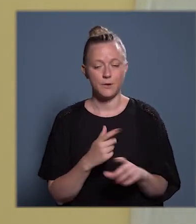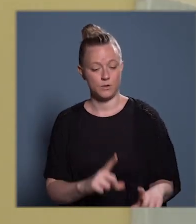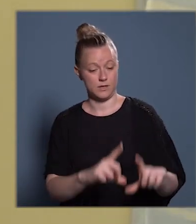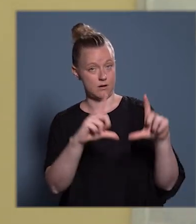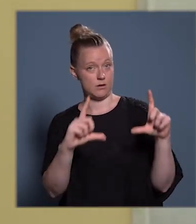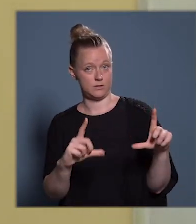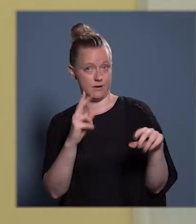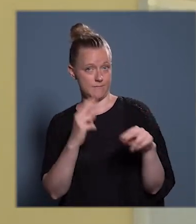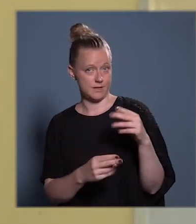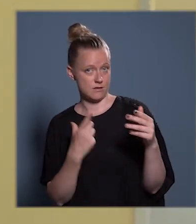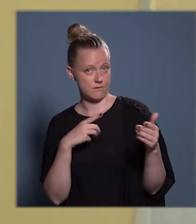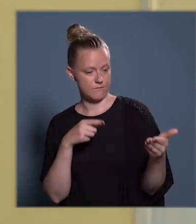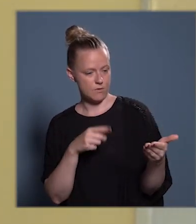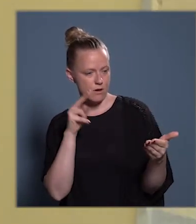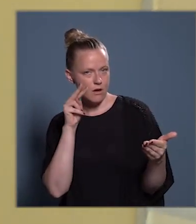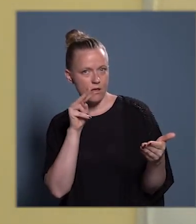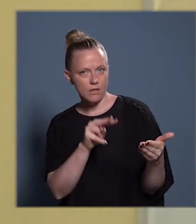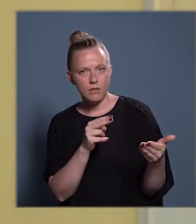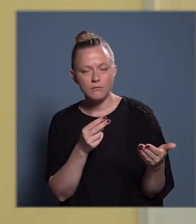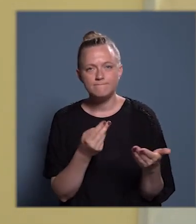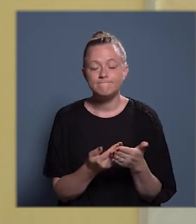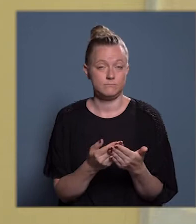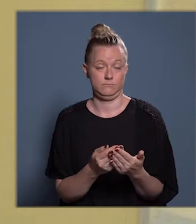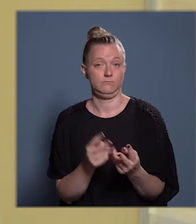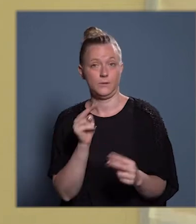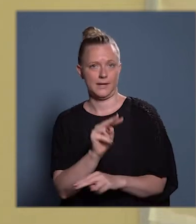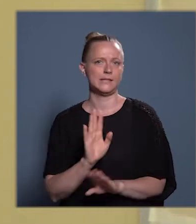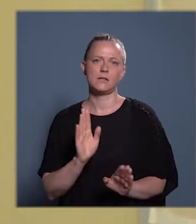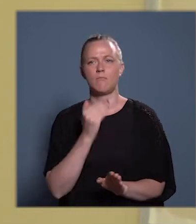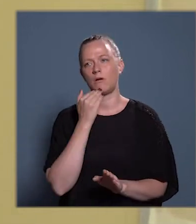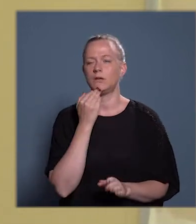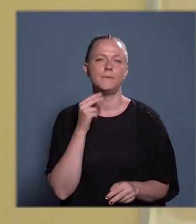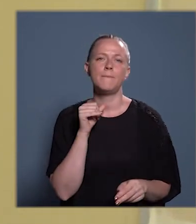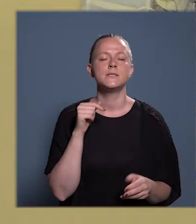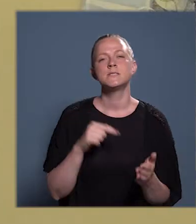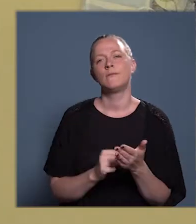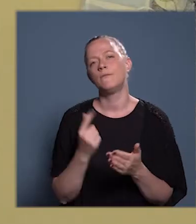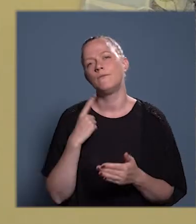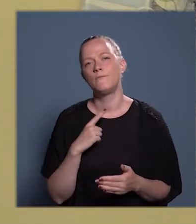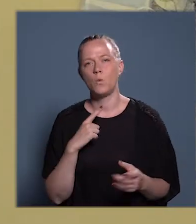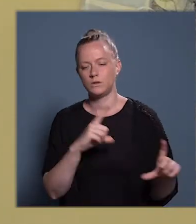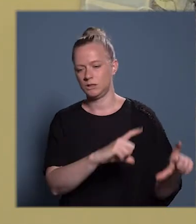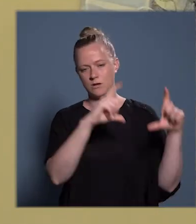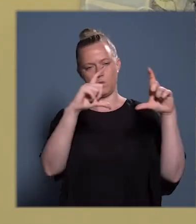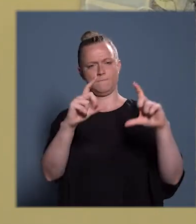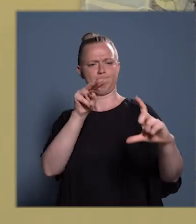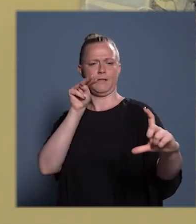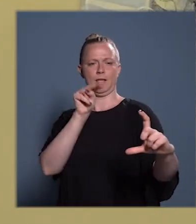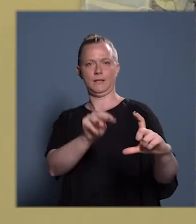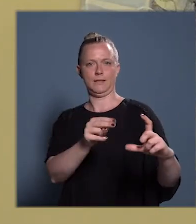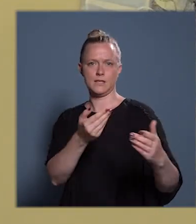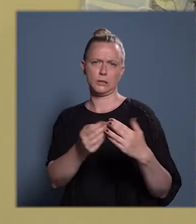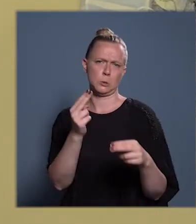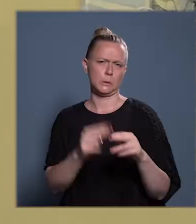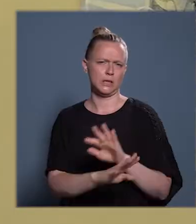elkészült, úgy elkészült, hogy csak megnéztem, de nem azzal a szándékkal hoztam ide, hogy na, ez akkor be